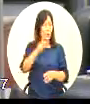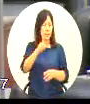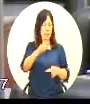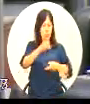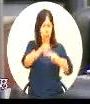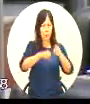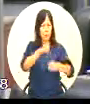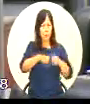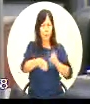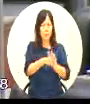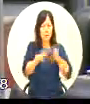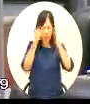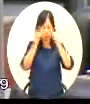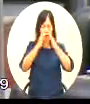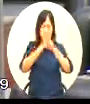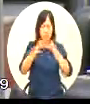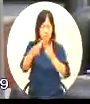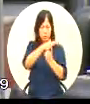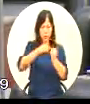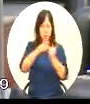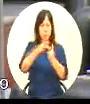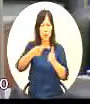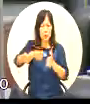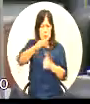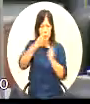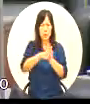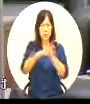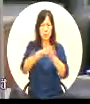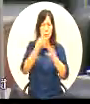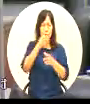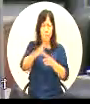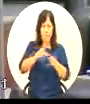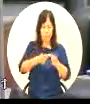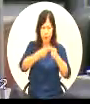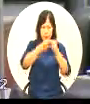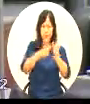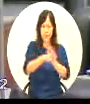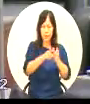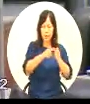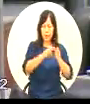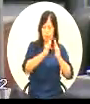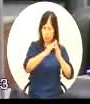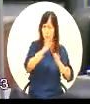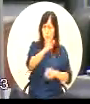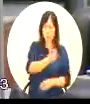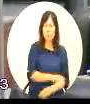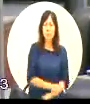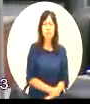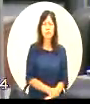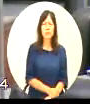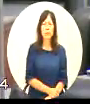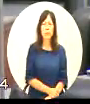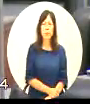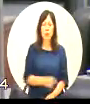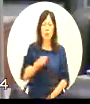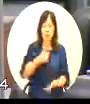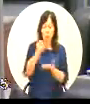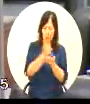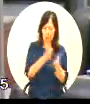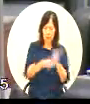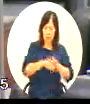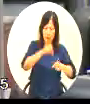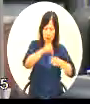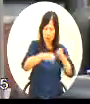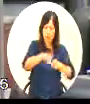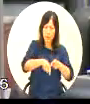实大家都知道高雄市是全台湾第一个引进公共自行车的一个城市。那我们引进的公共自行车以来